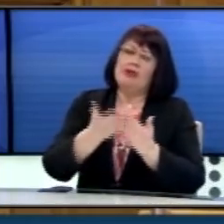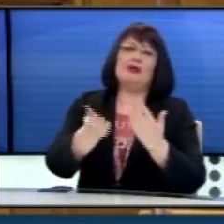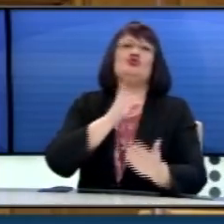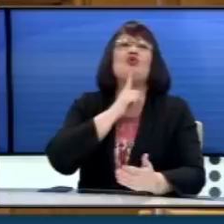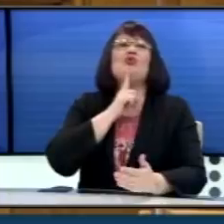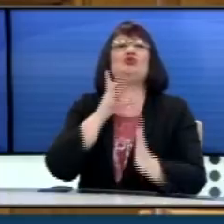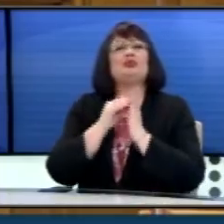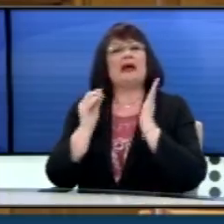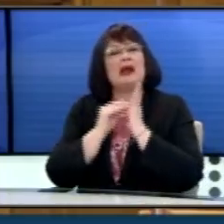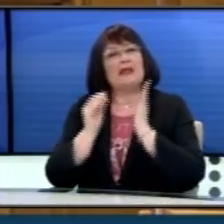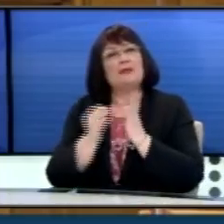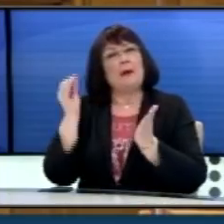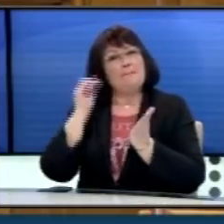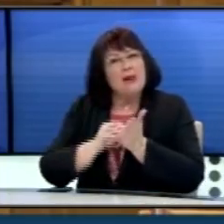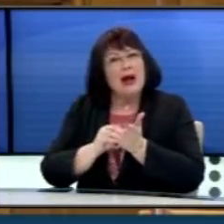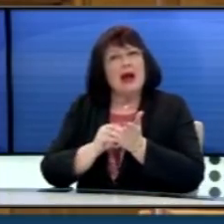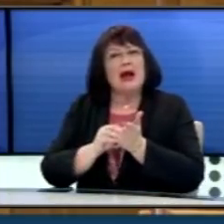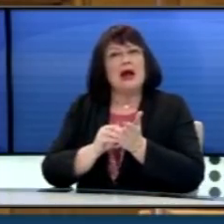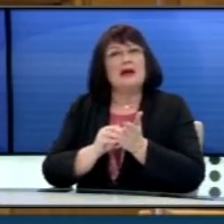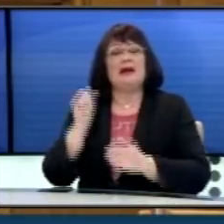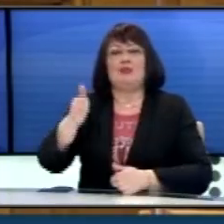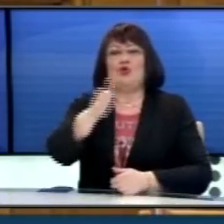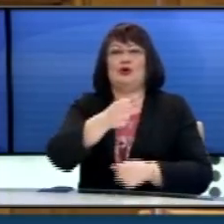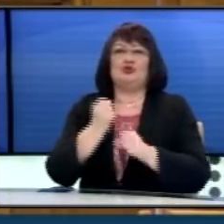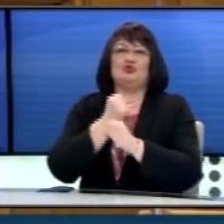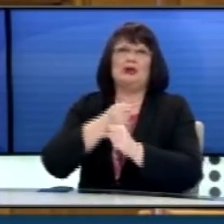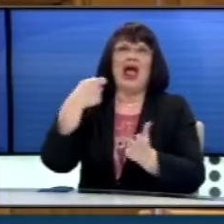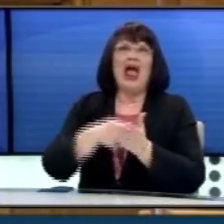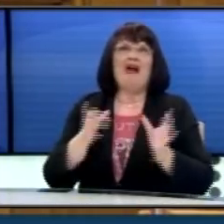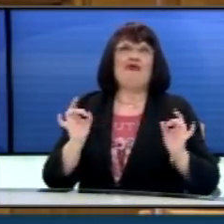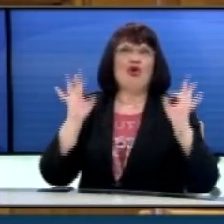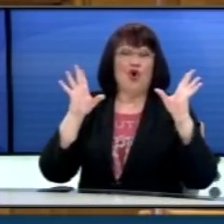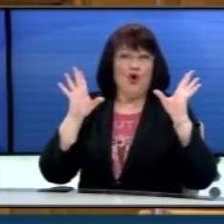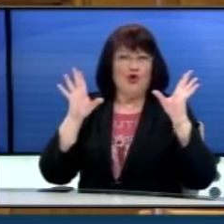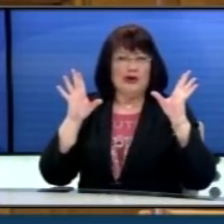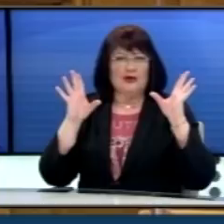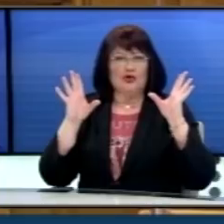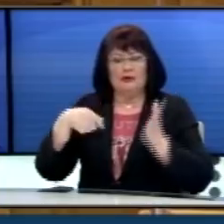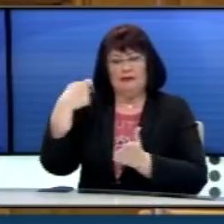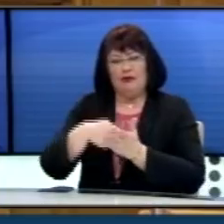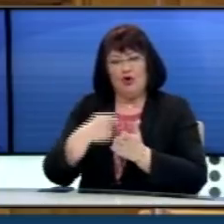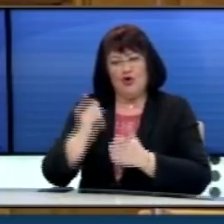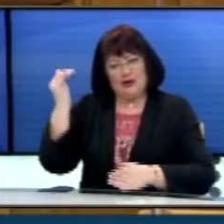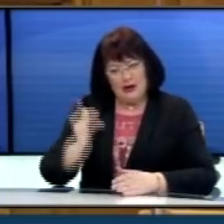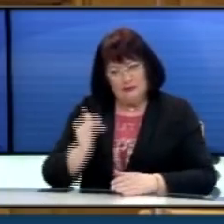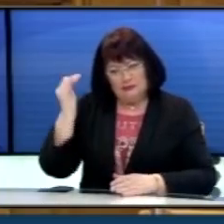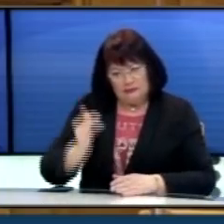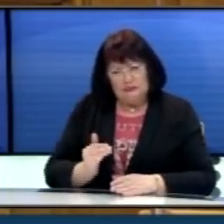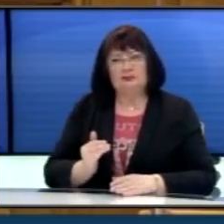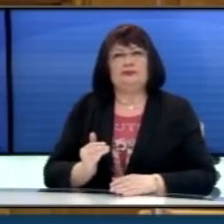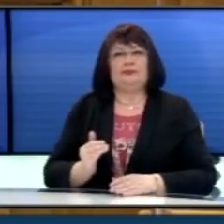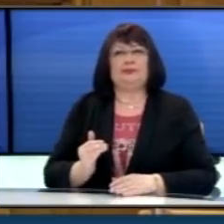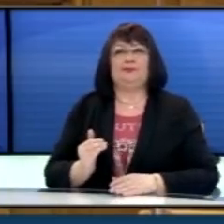όπως το να επανεντάξετε τους αυτοαπασχολούμενους στο αφορολόγητο, να μειώσετε τη φορολογία τους και κυρίως